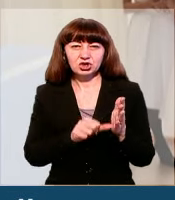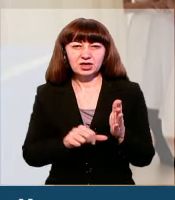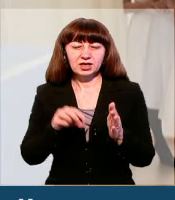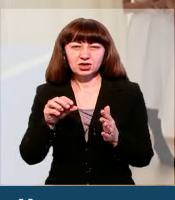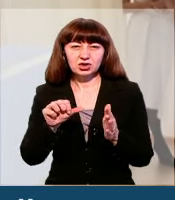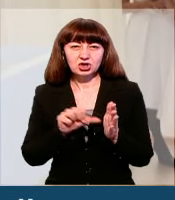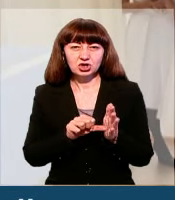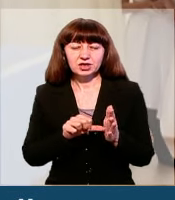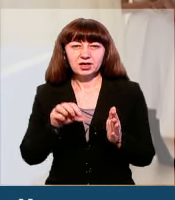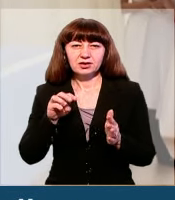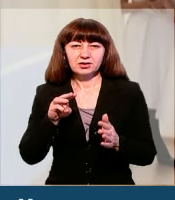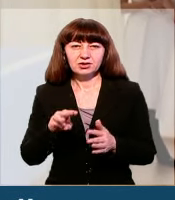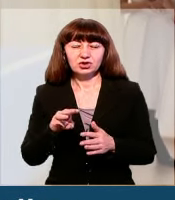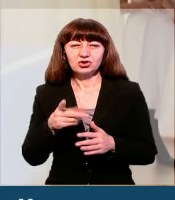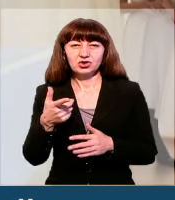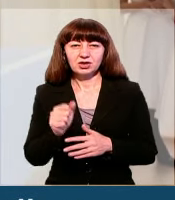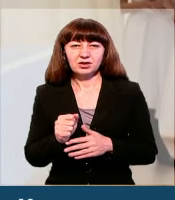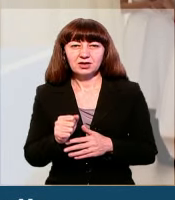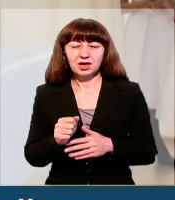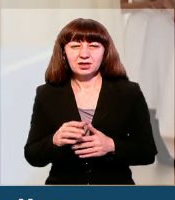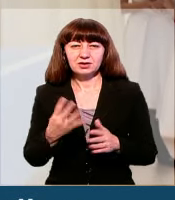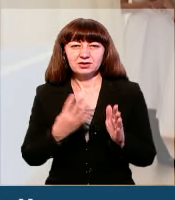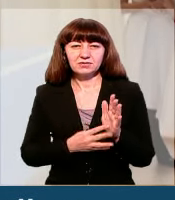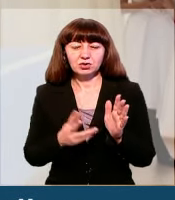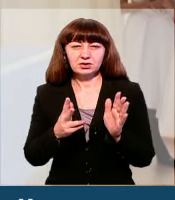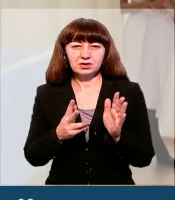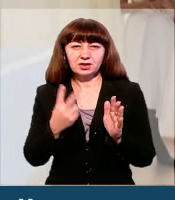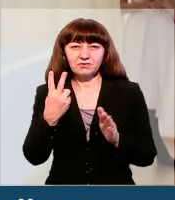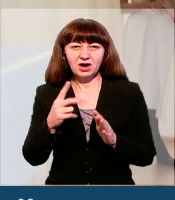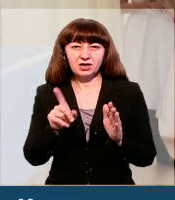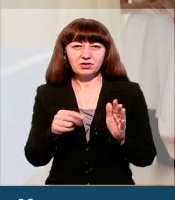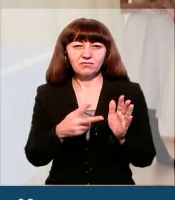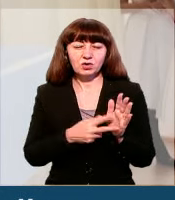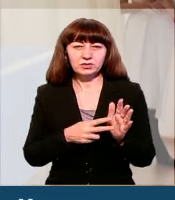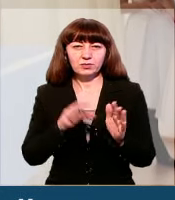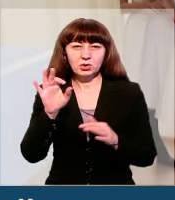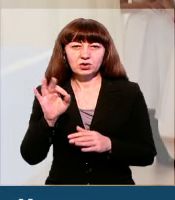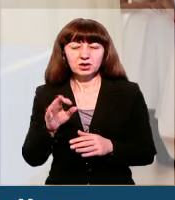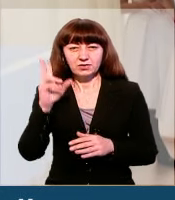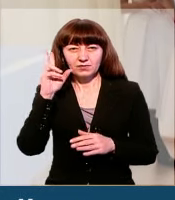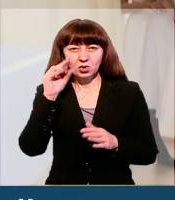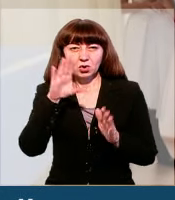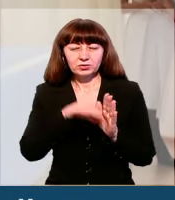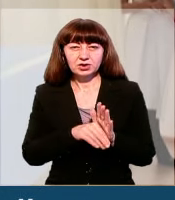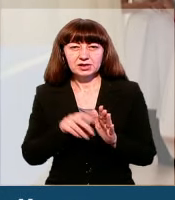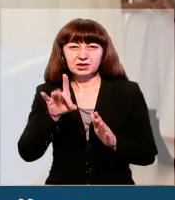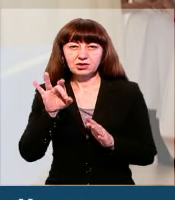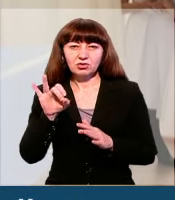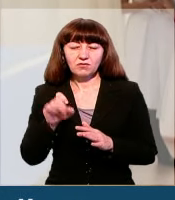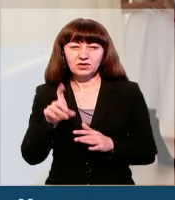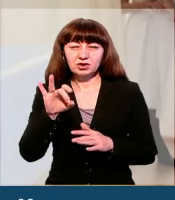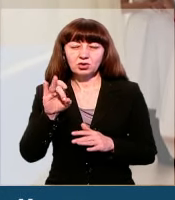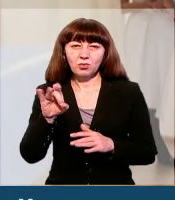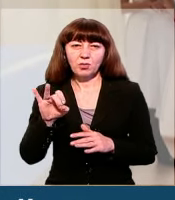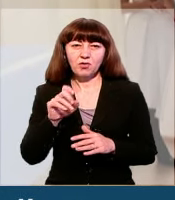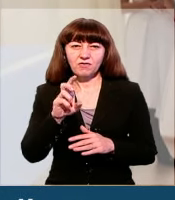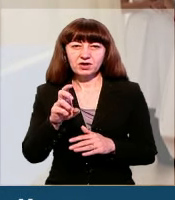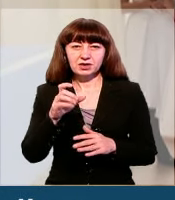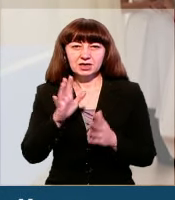266 тысяч гектар или 92,8%, в том числе зерновые и зернобобовые